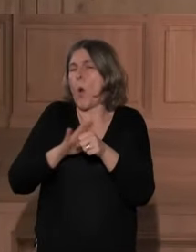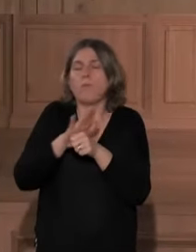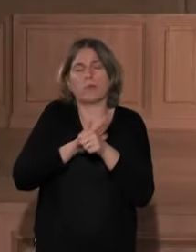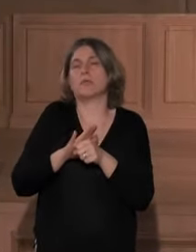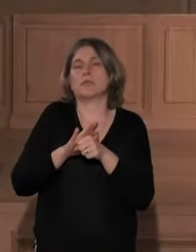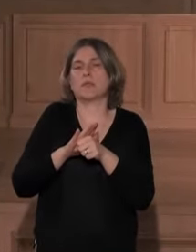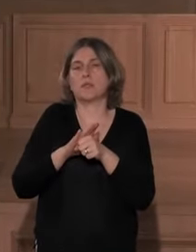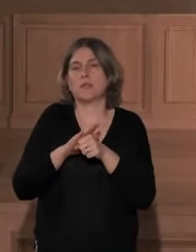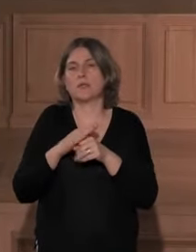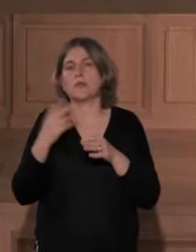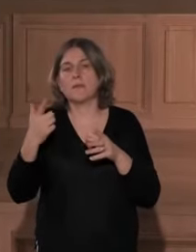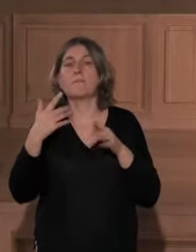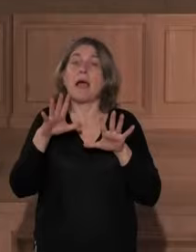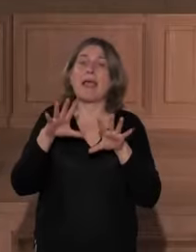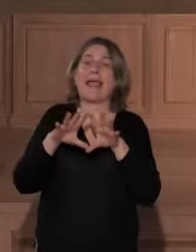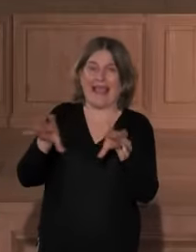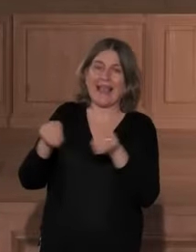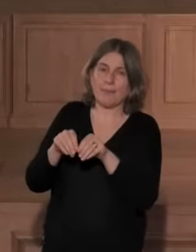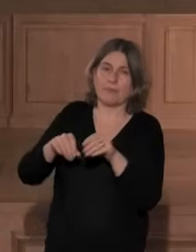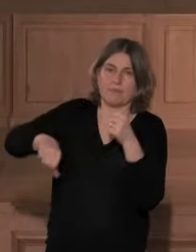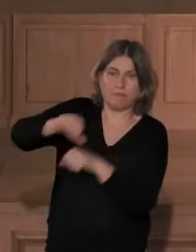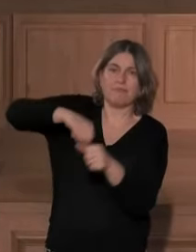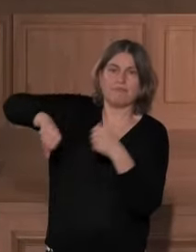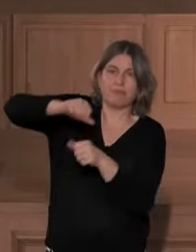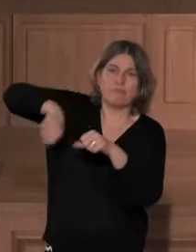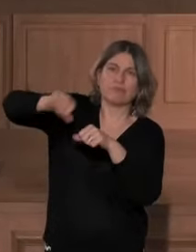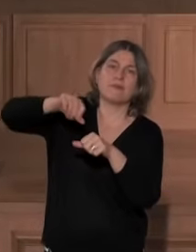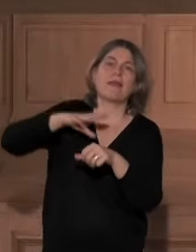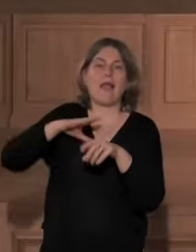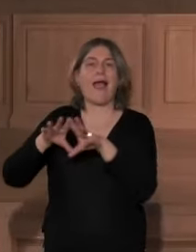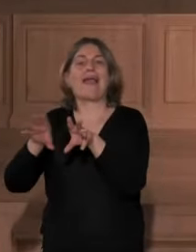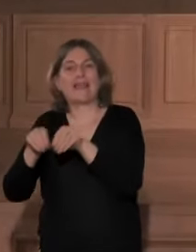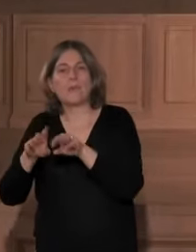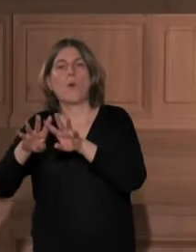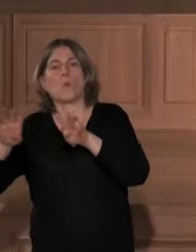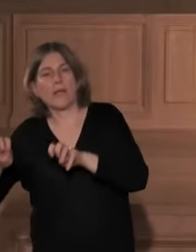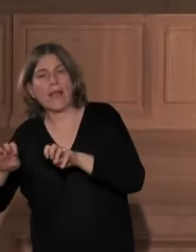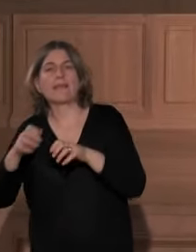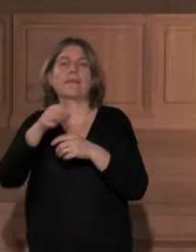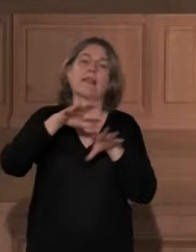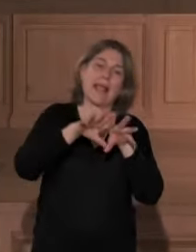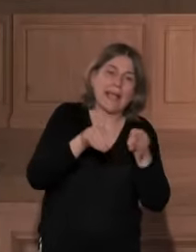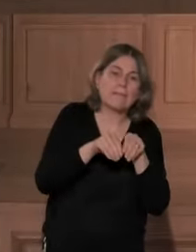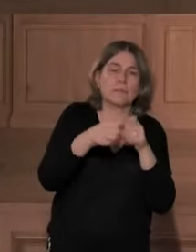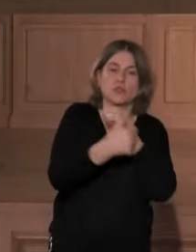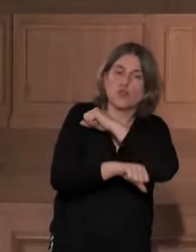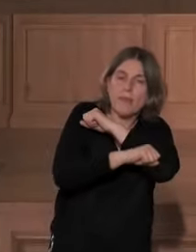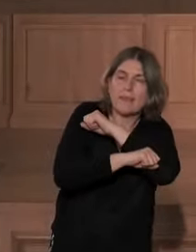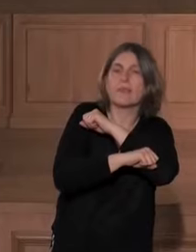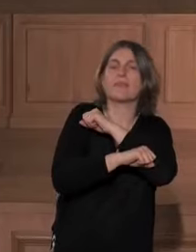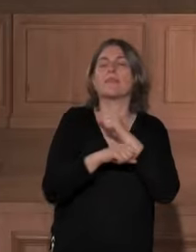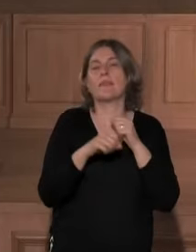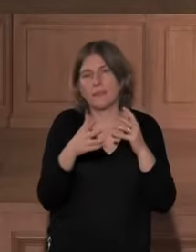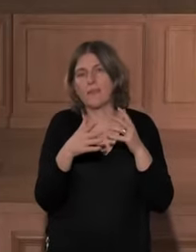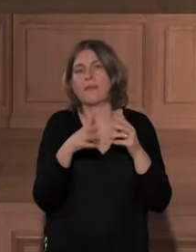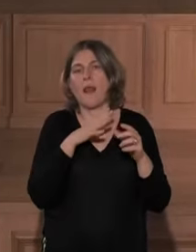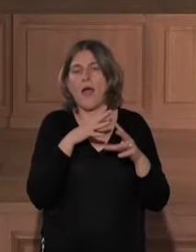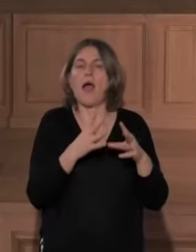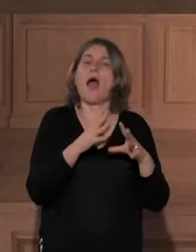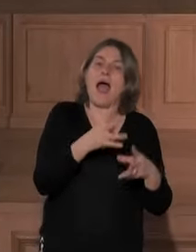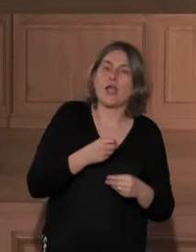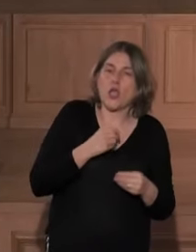an, c'est des équipes différentes, évidemment. Les équipes du week-end, ce n'est pas les mêmes équipes que les équipes de la semaine. Et puis dans la semaine, vous avez les accueils